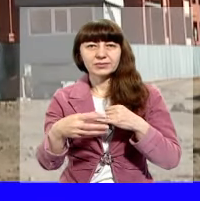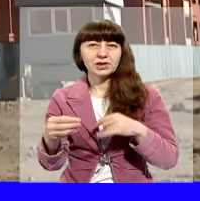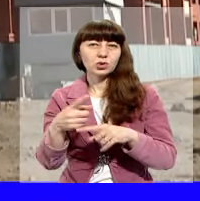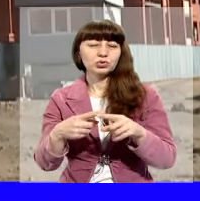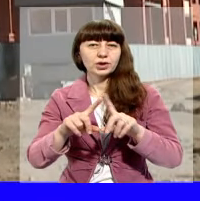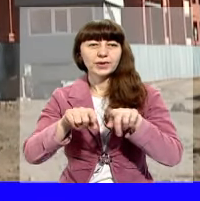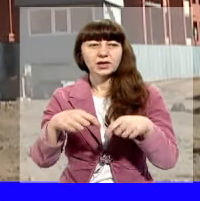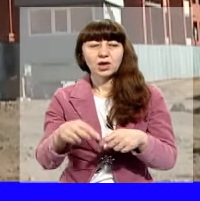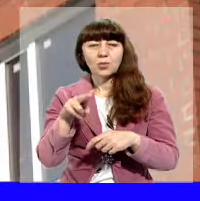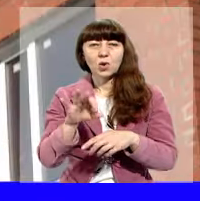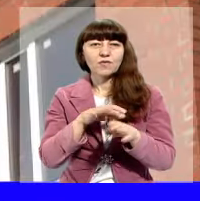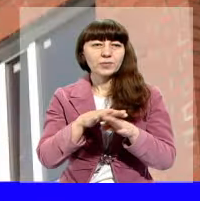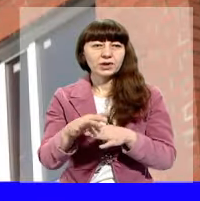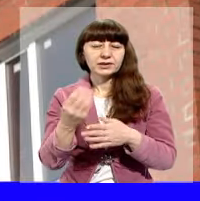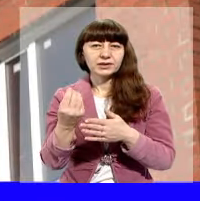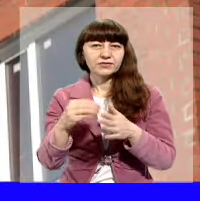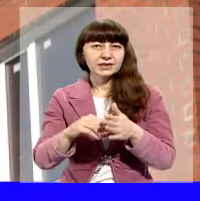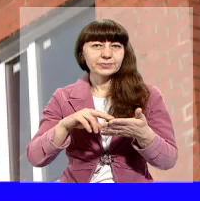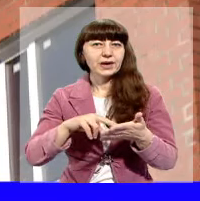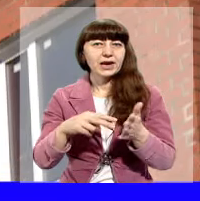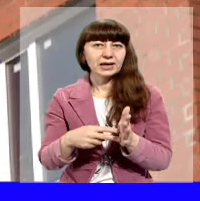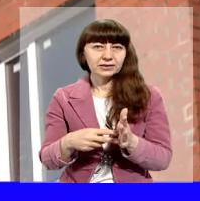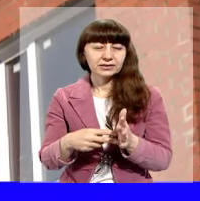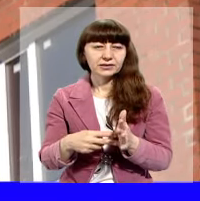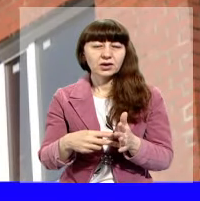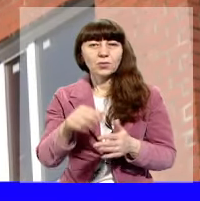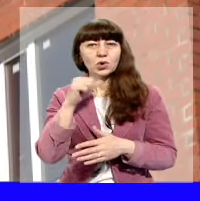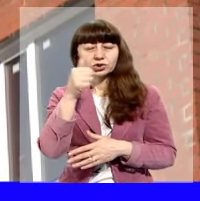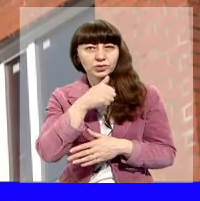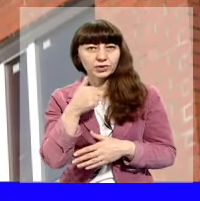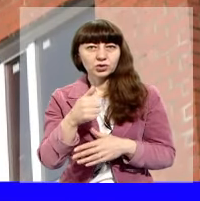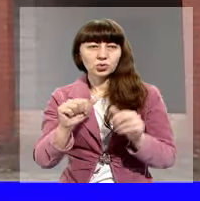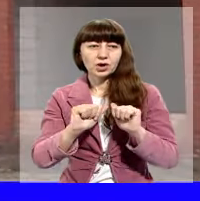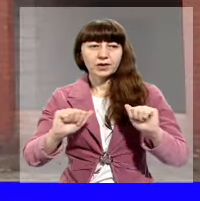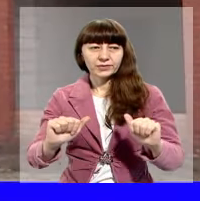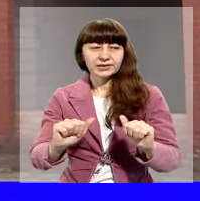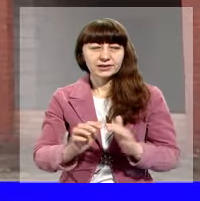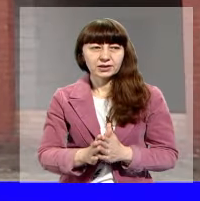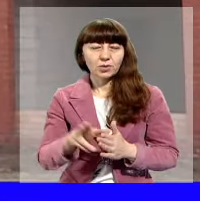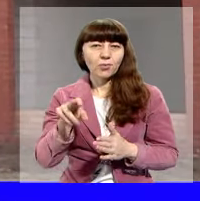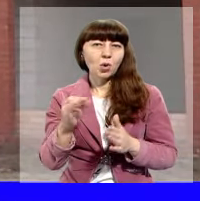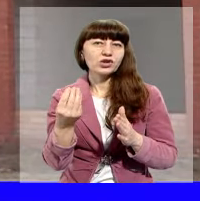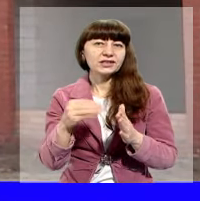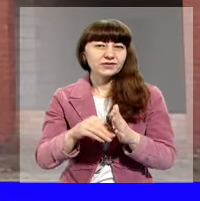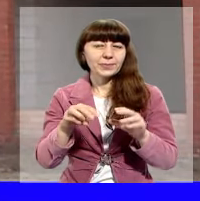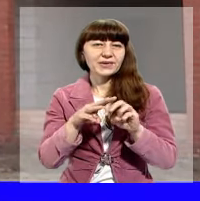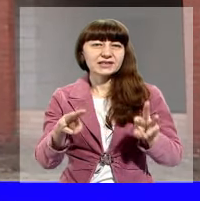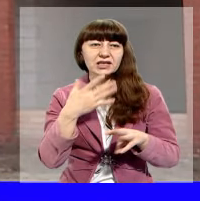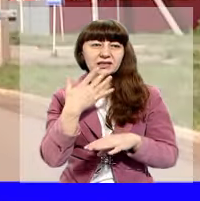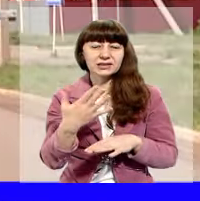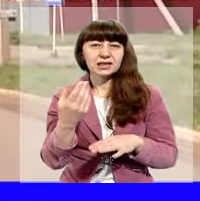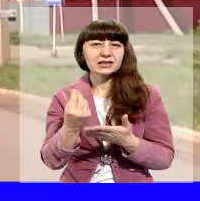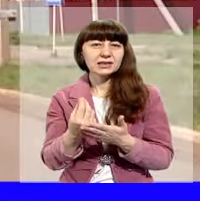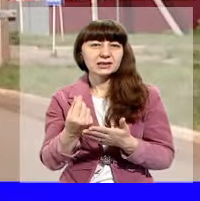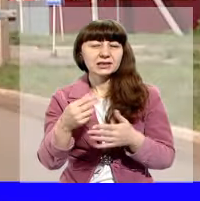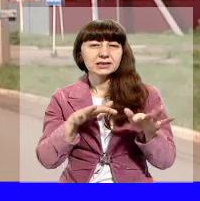Қазақстан Республикасы Сыртқы істер министрлігінің инвестициялар жөніндегі комитетімен кәсіпкерлердің келісімшарттары нәтижесінде 8 жер учаскесін беру